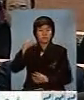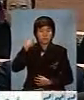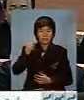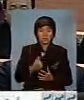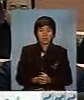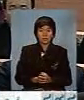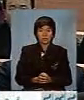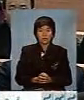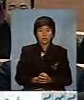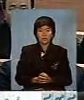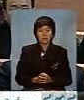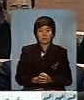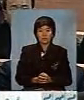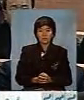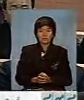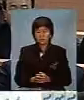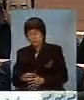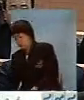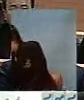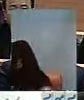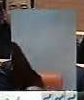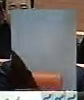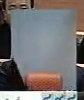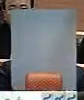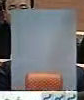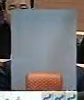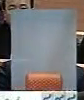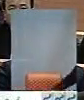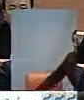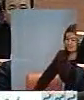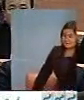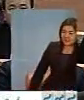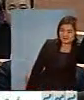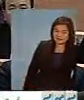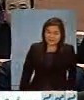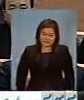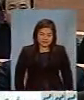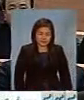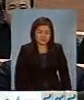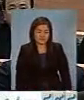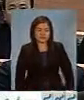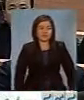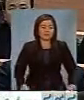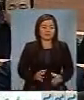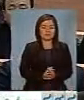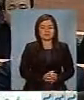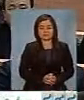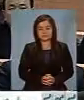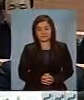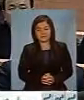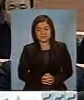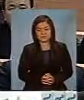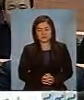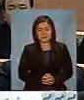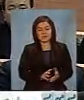ซึ่งล้วนเป็นผู้ทรงคุณวุฒิมืออาชีพใครก็สั่งซ้ายหันขวาหันไม่ได้ จะต้องผ่านการพิจ